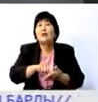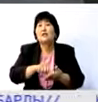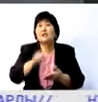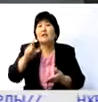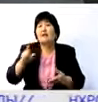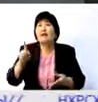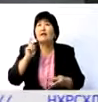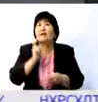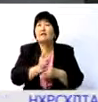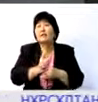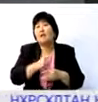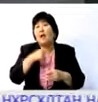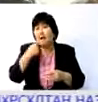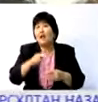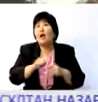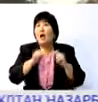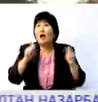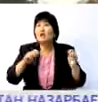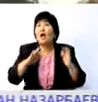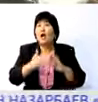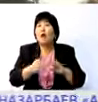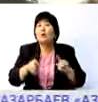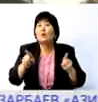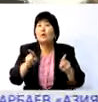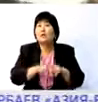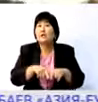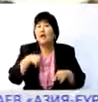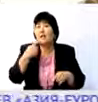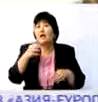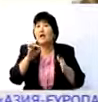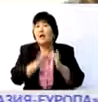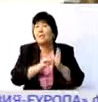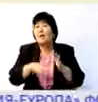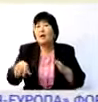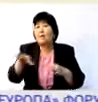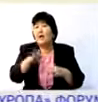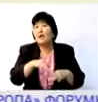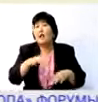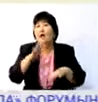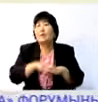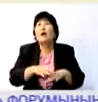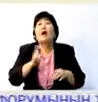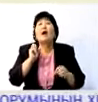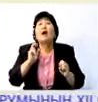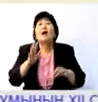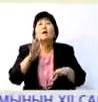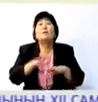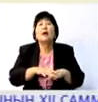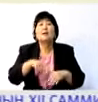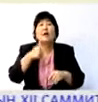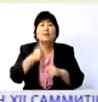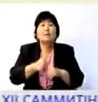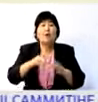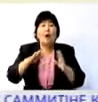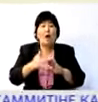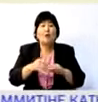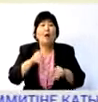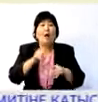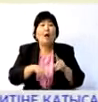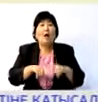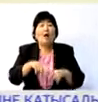ескертті. Ашығын айтсақ, ауылдағының аузы сасық деген принцип бар біраз банкерлерде. Қай банк басшысын көрдіңіз ауылдағы